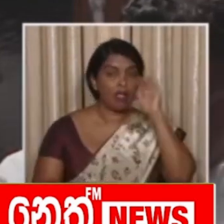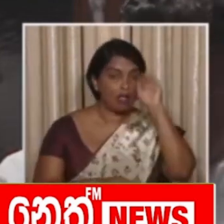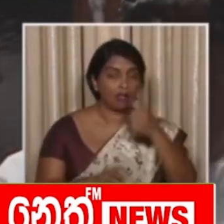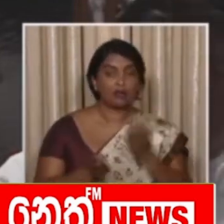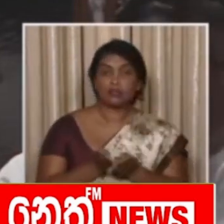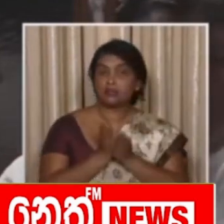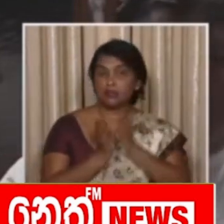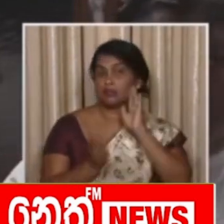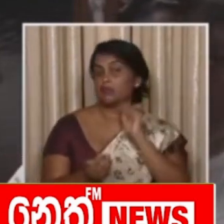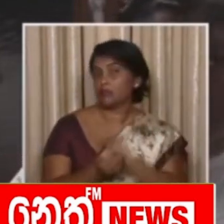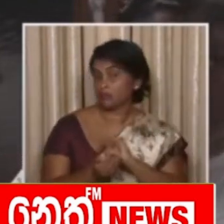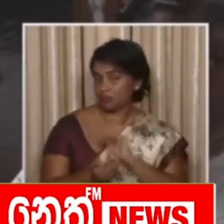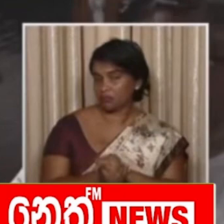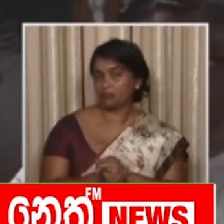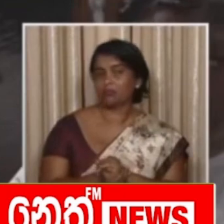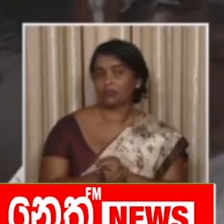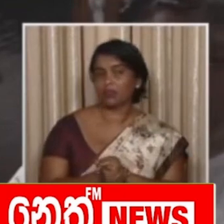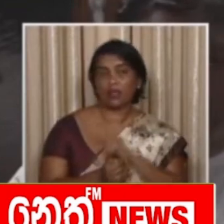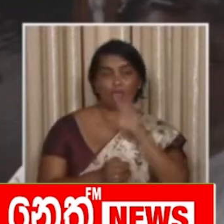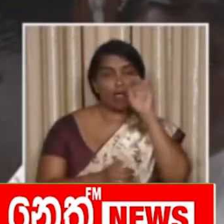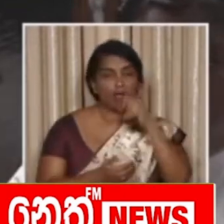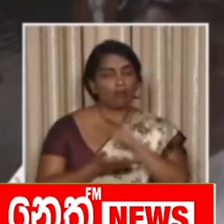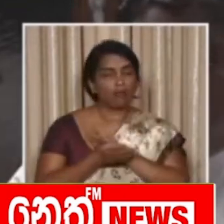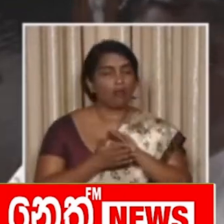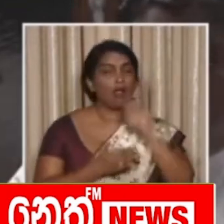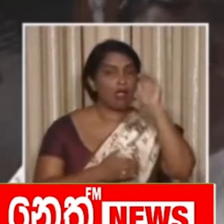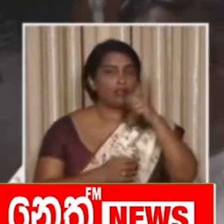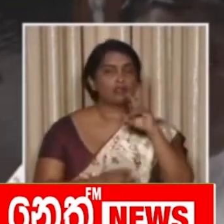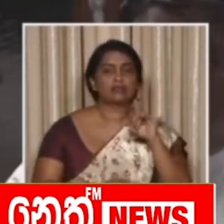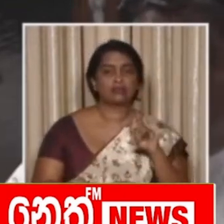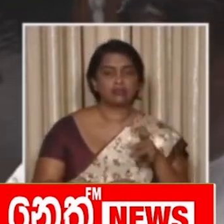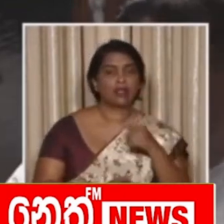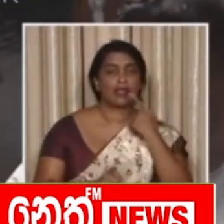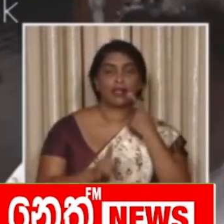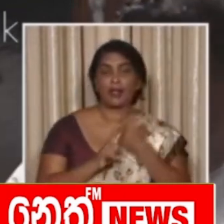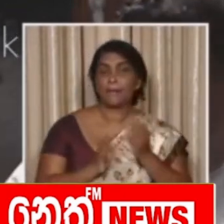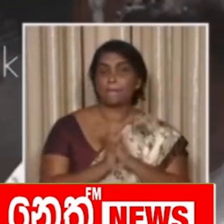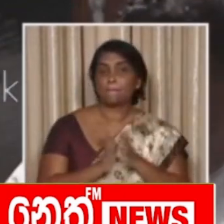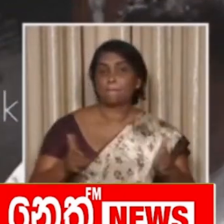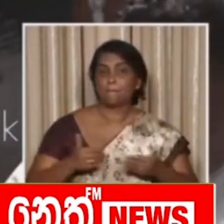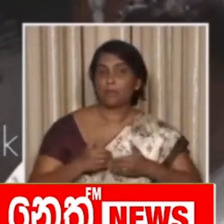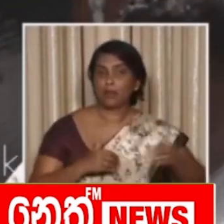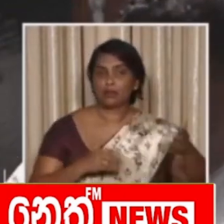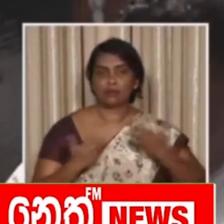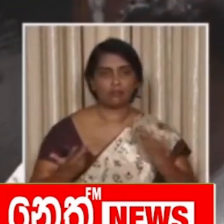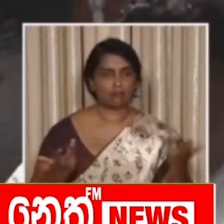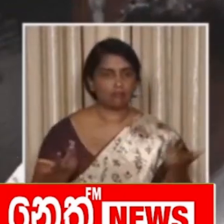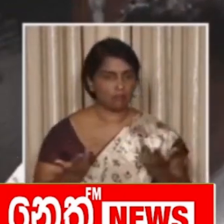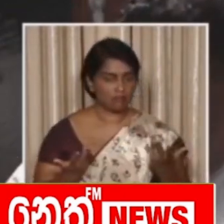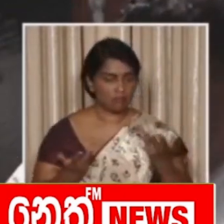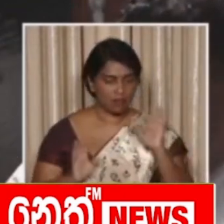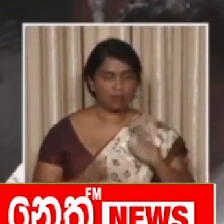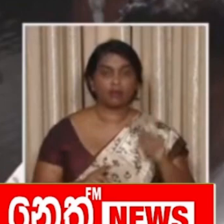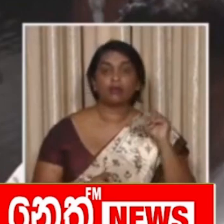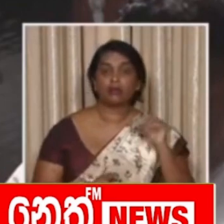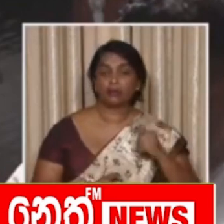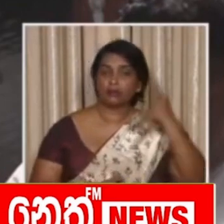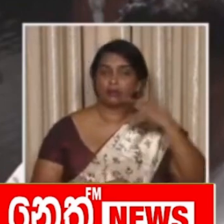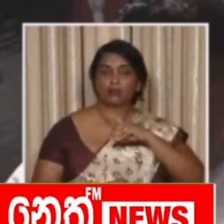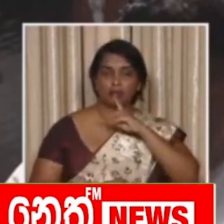සම්පත රැක ගැනීම සඳහා හීලා අලියතුන් 100යි ඉන්නේ. එතකොට දලදා පෙරහැර පවත්වා ගන්න බැරි තත්ත්වයට පත් වෙලා තියෙනවා.